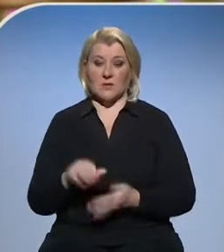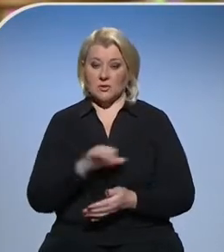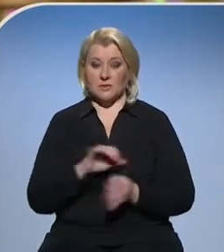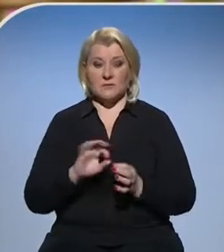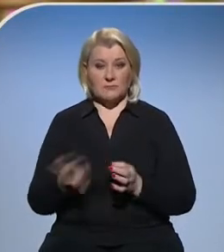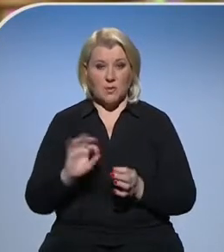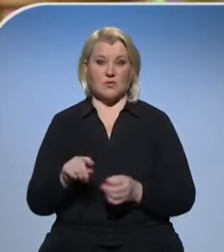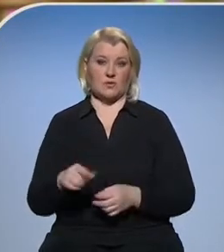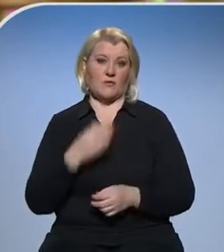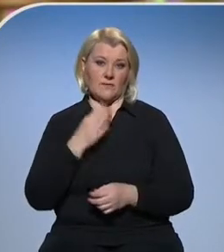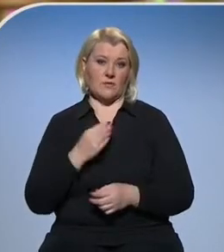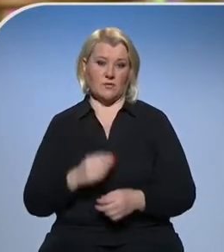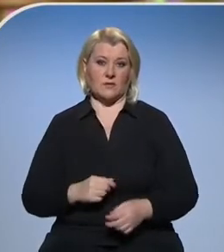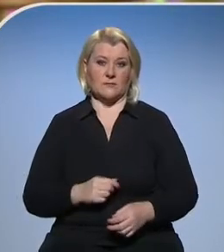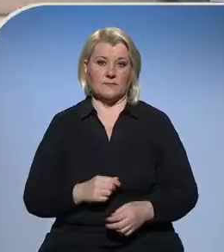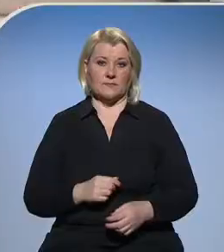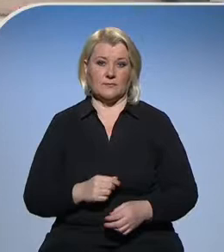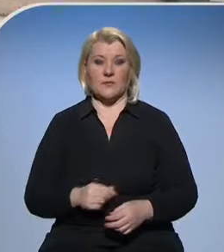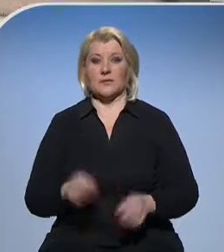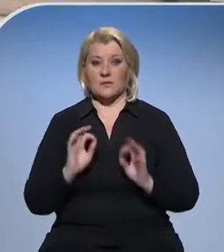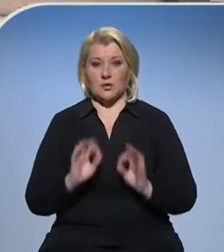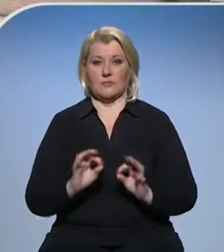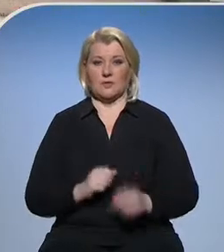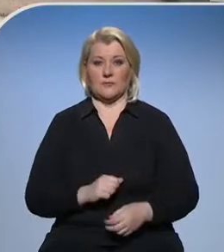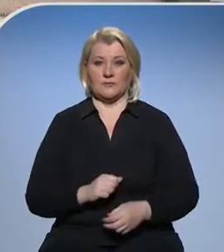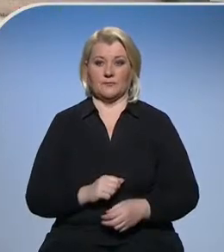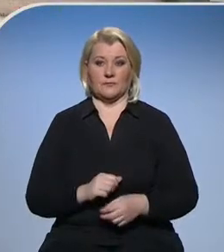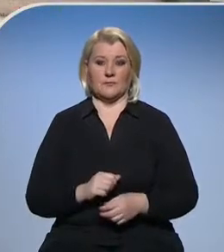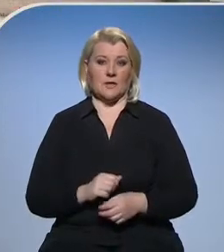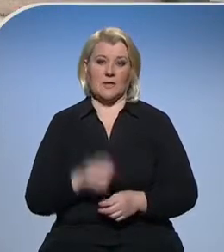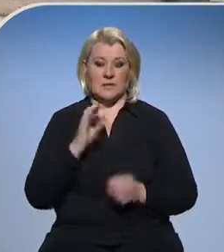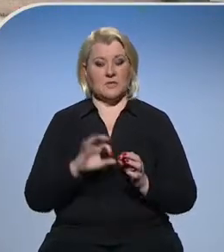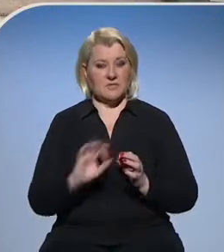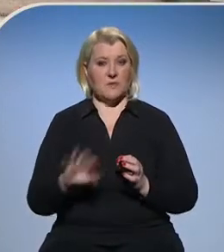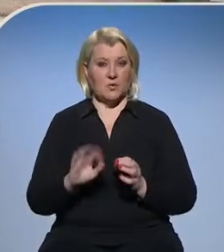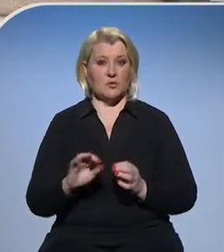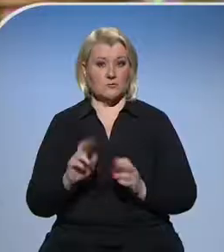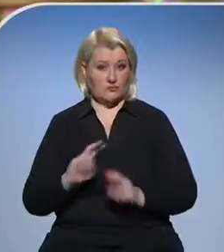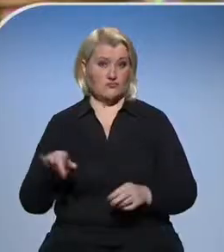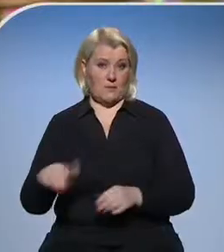tím větší šance. Dobře, tak aspoň milion tam bude, když budeme spořit třeba...